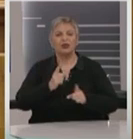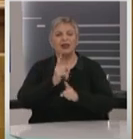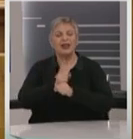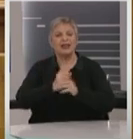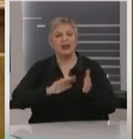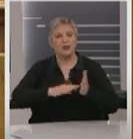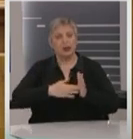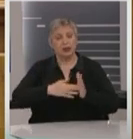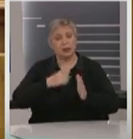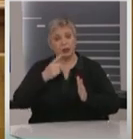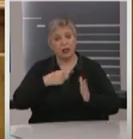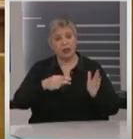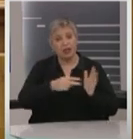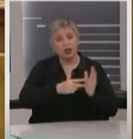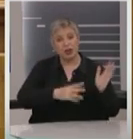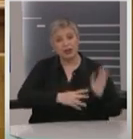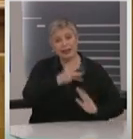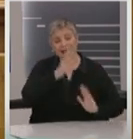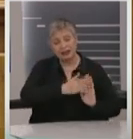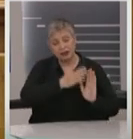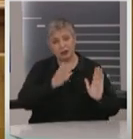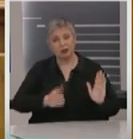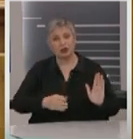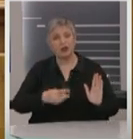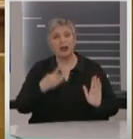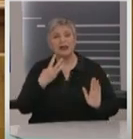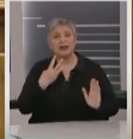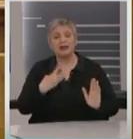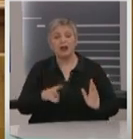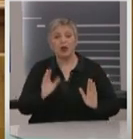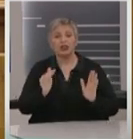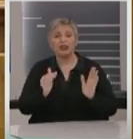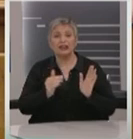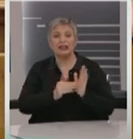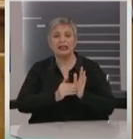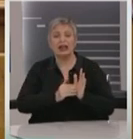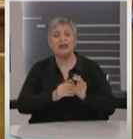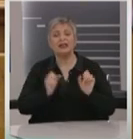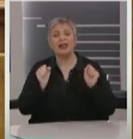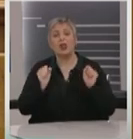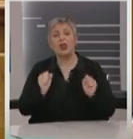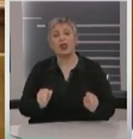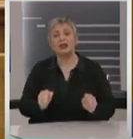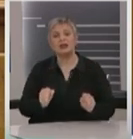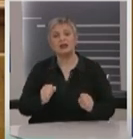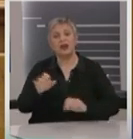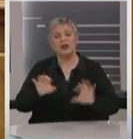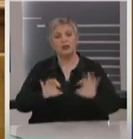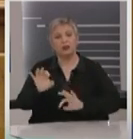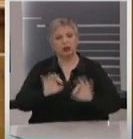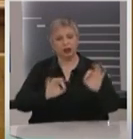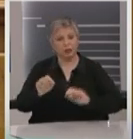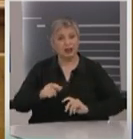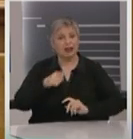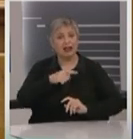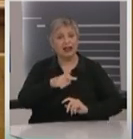το 14 έως σήμερα 300.000 θέσεις εργασίας, τη στιγμή που εσείς χάσατε 1.000.000,